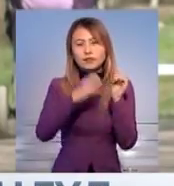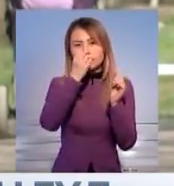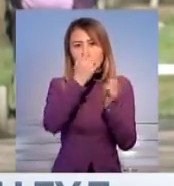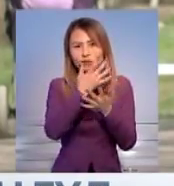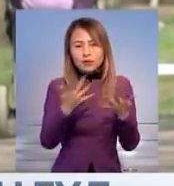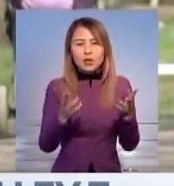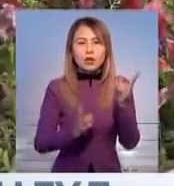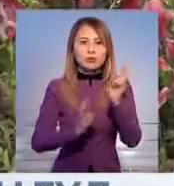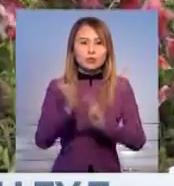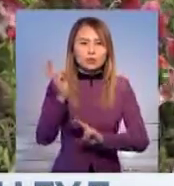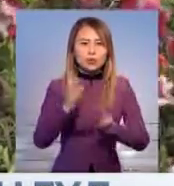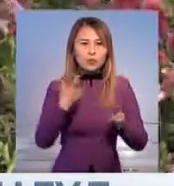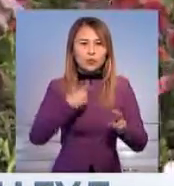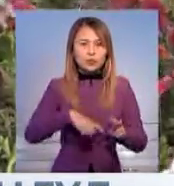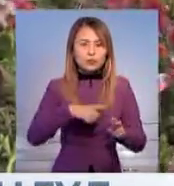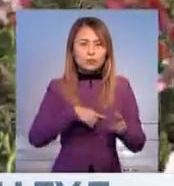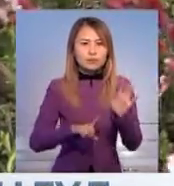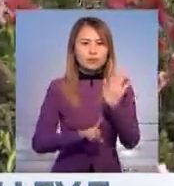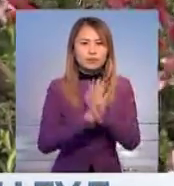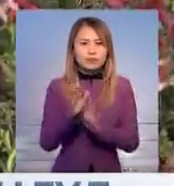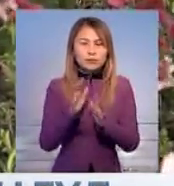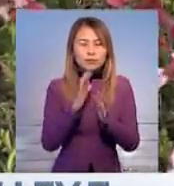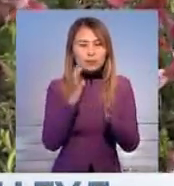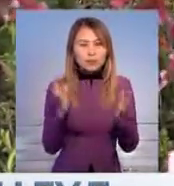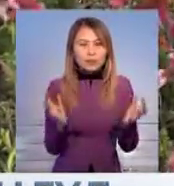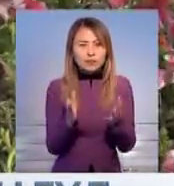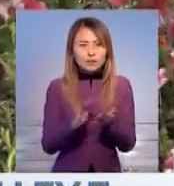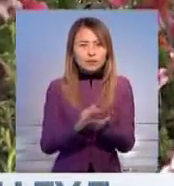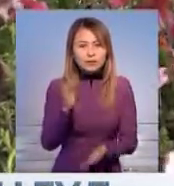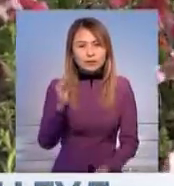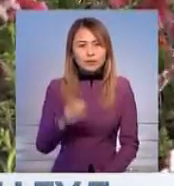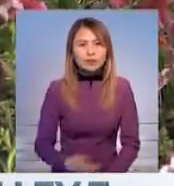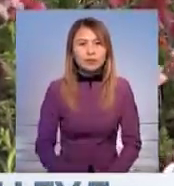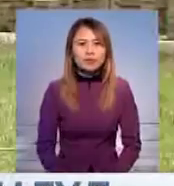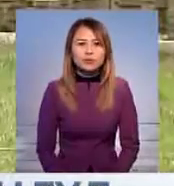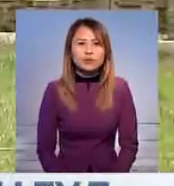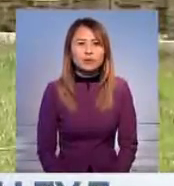гүлді жергілікті кәсіпорындар өздері өсіре бастады.